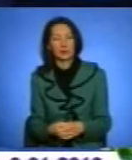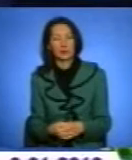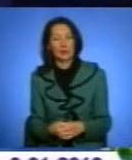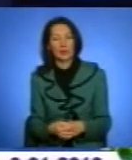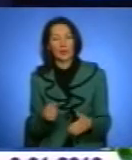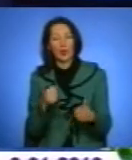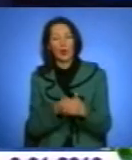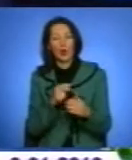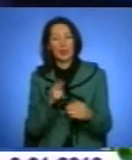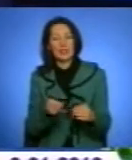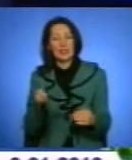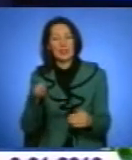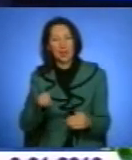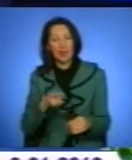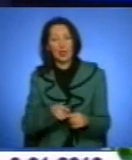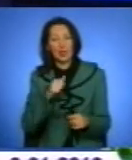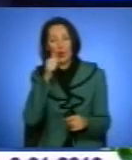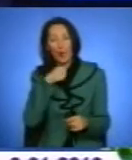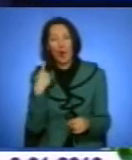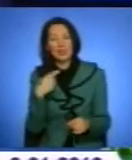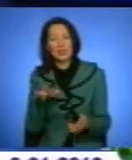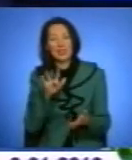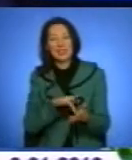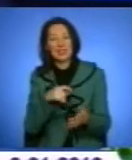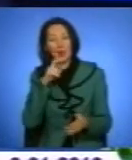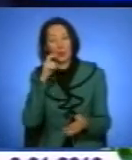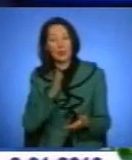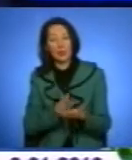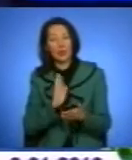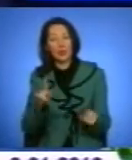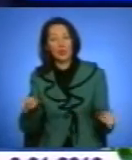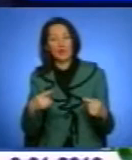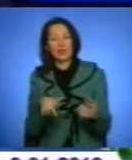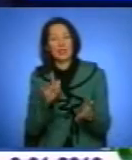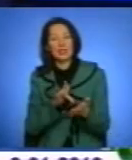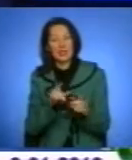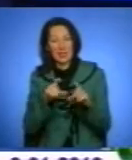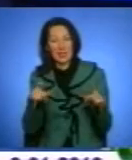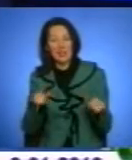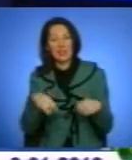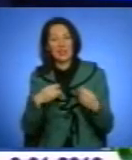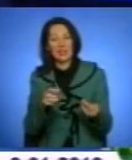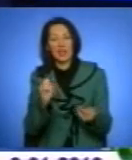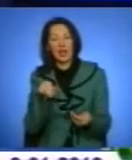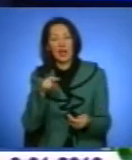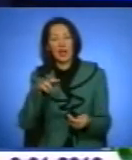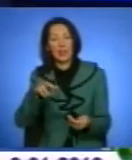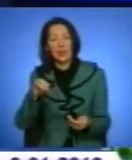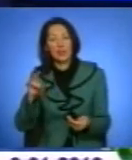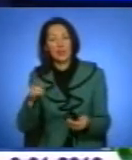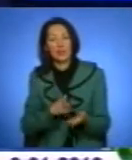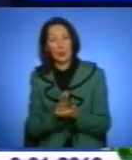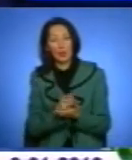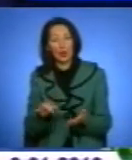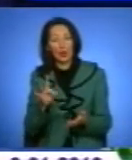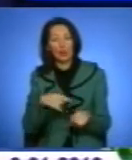До кінця травня цього року в обласних центрах України мають бути створені центри надання адміністративних послуг. У районах такі структури